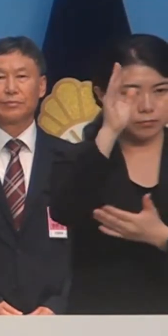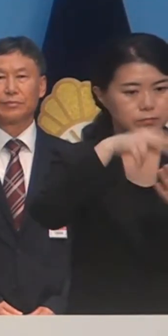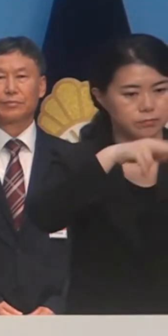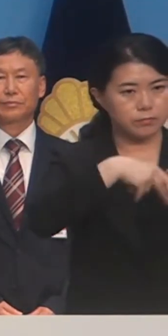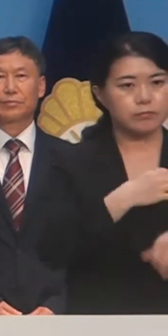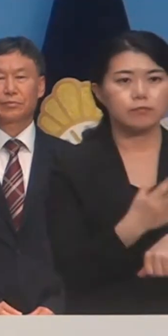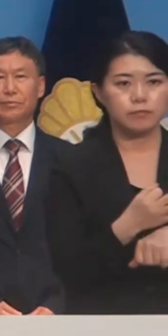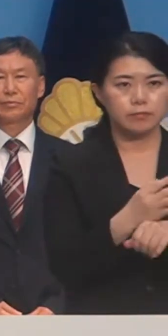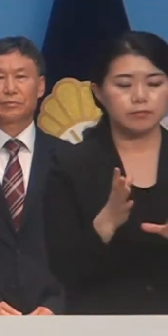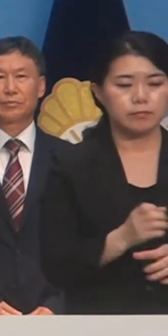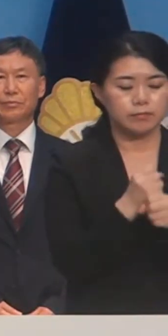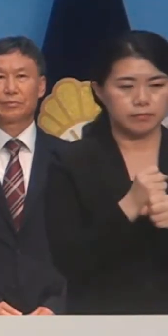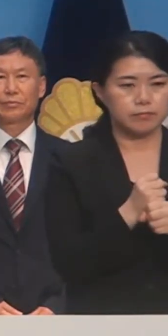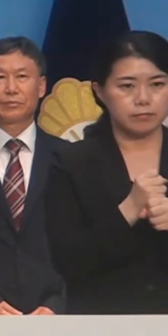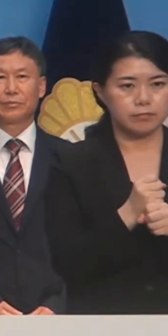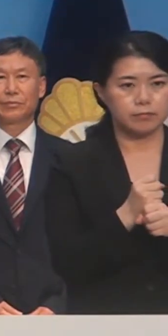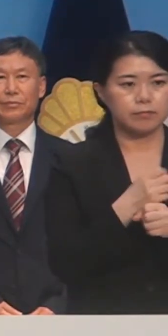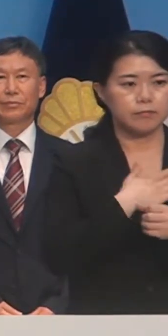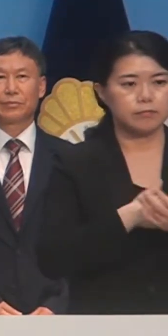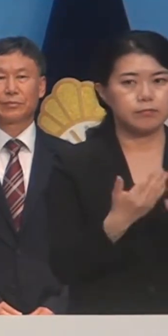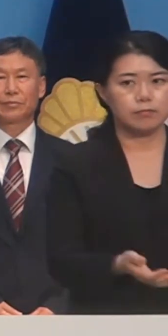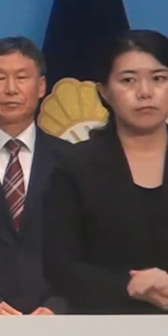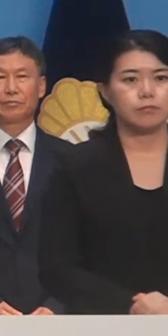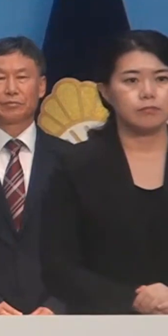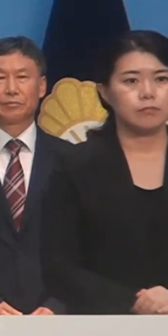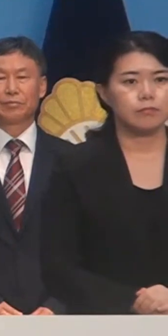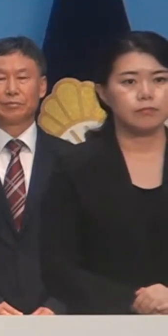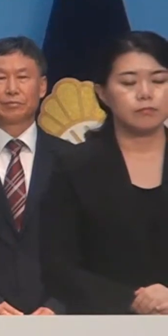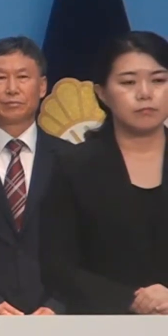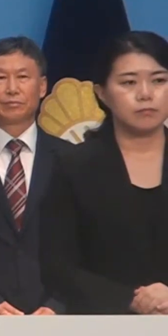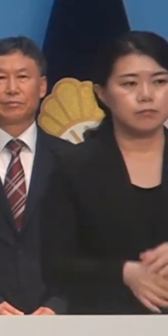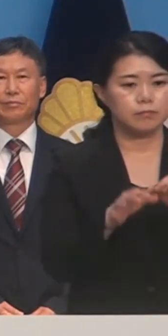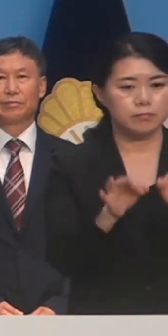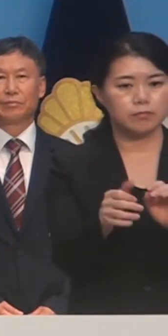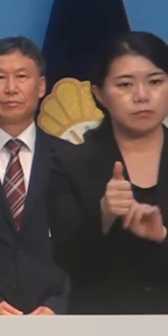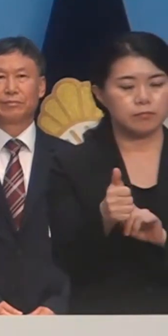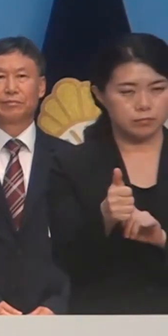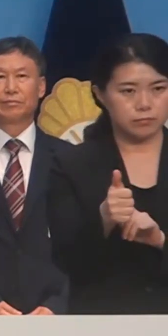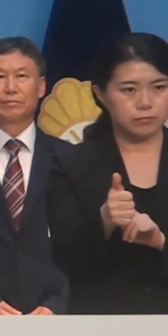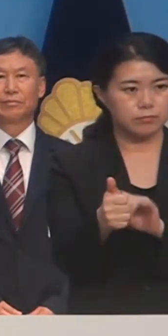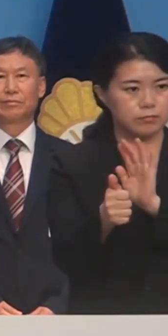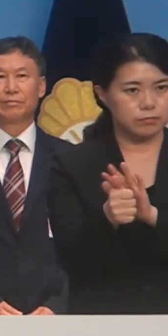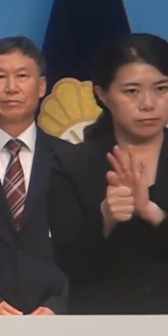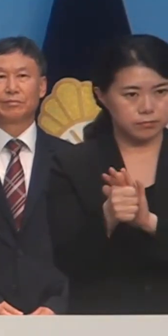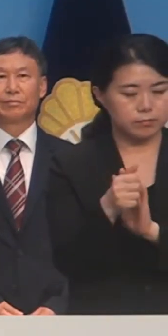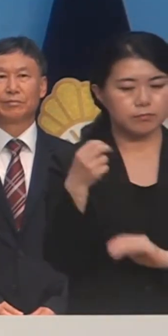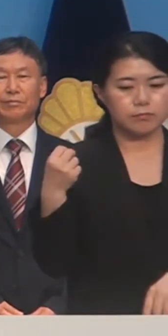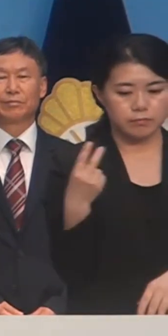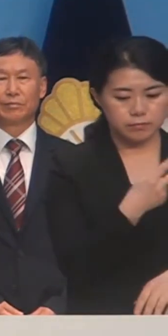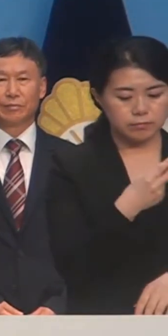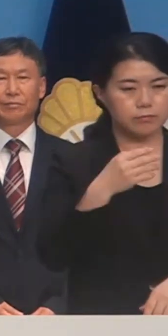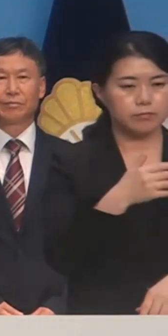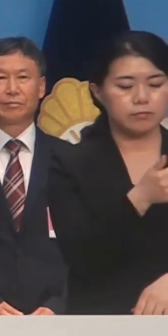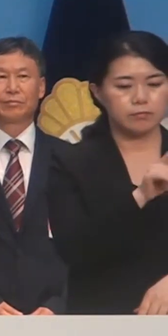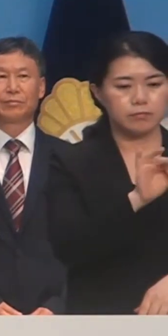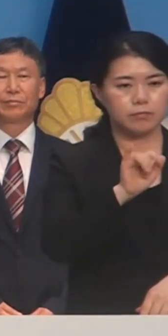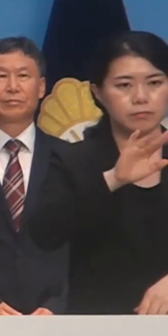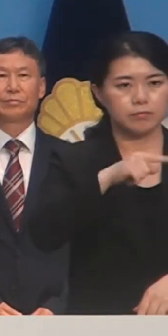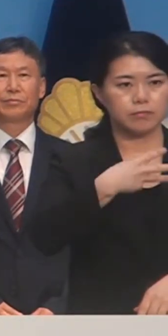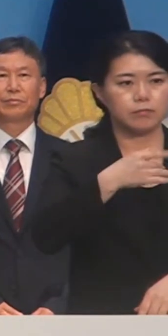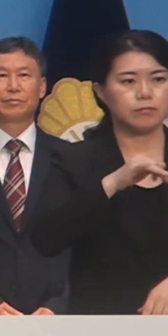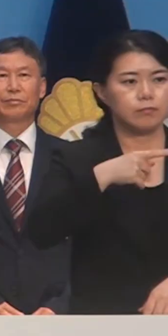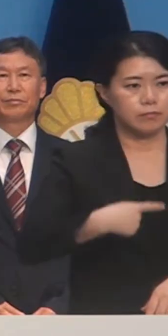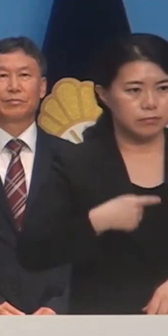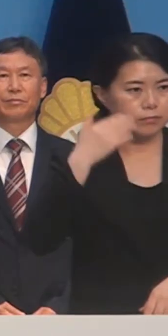발표문을 간단하게 요약해서 낭독을 하도록 하겠습니다. 김문수 대통령 후보 지지선언 및 하이브리드